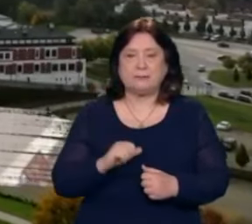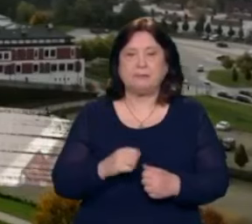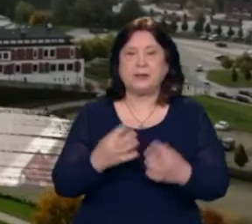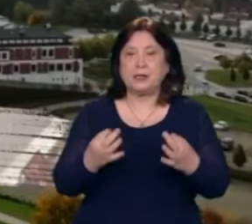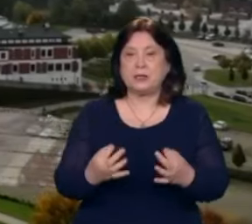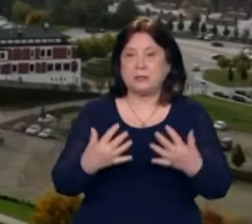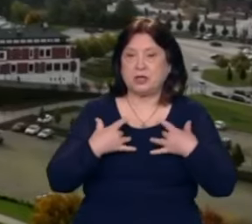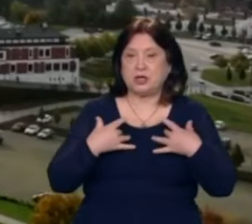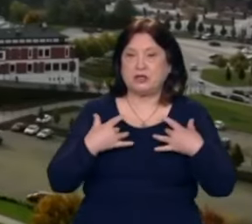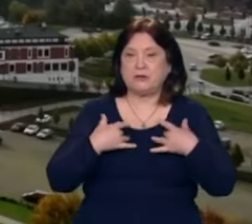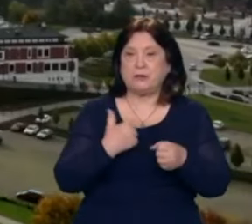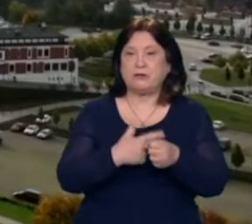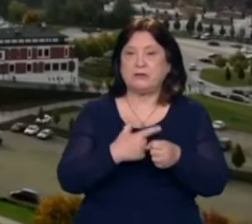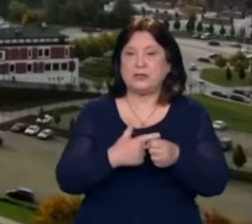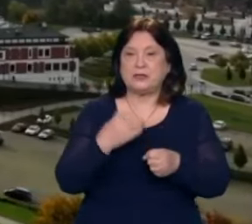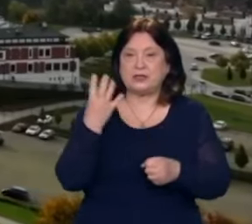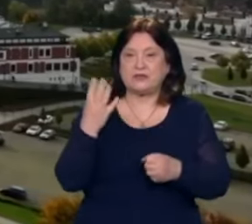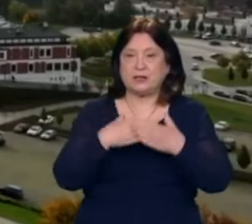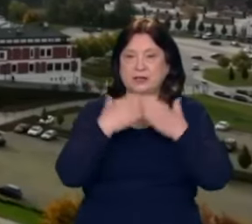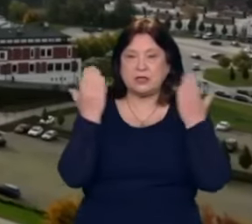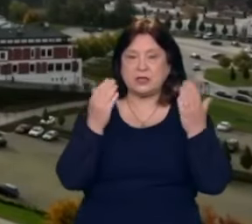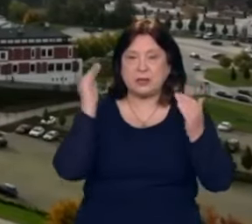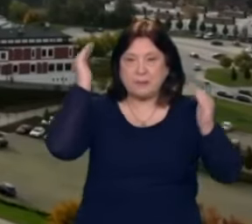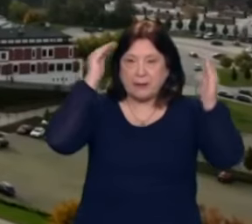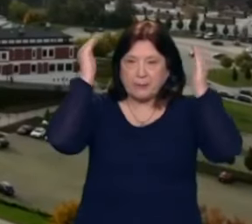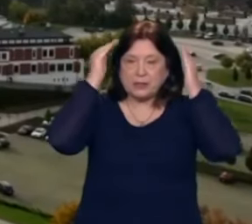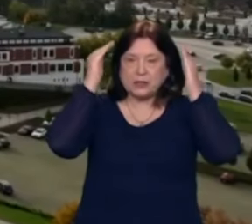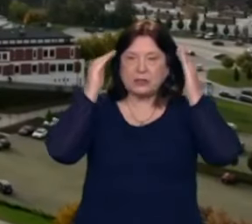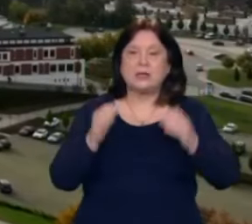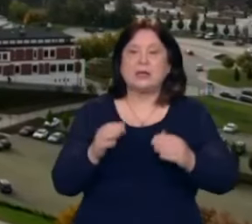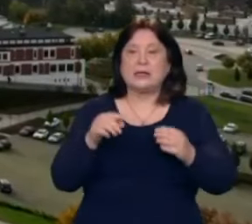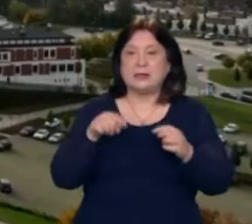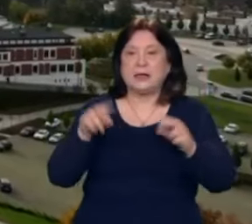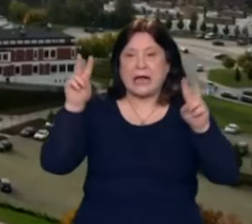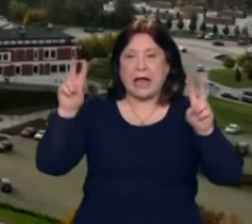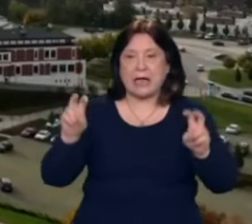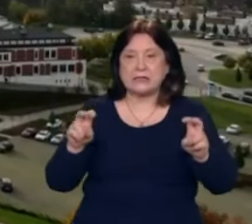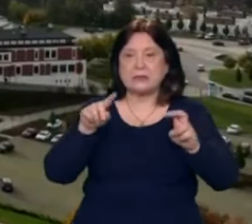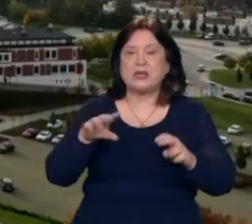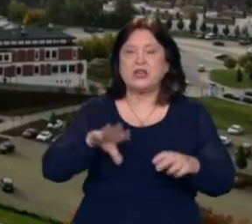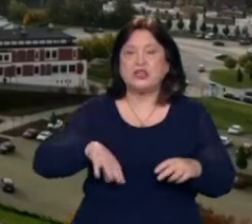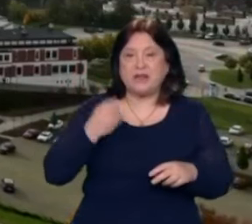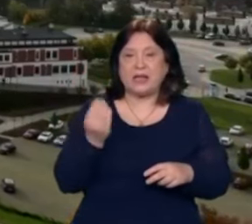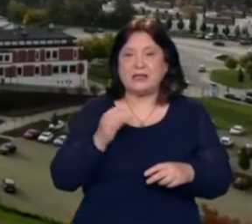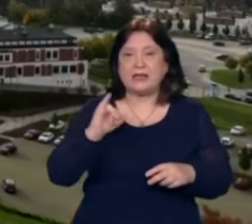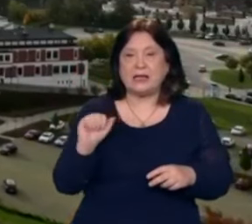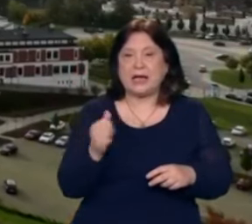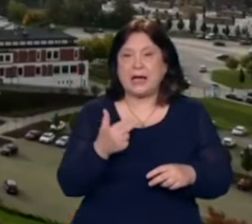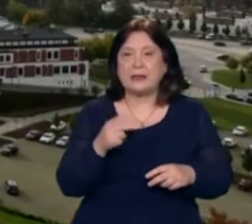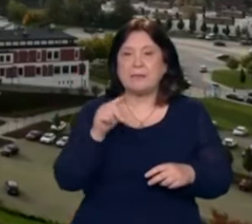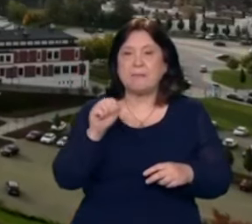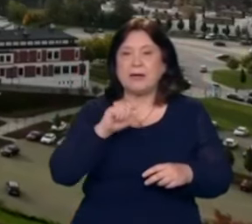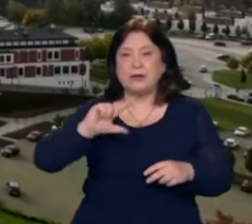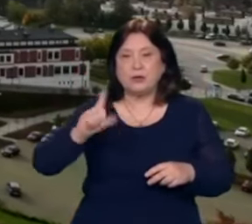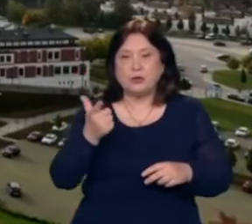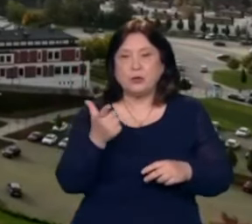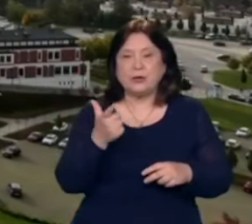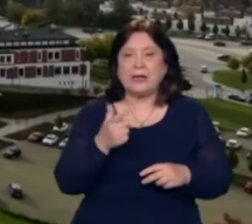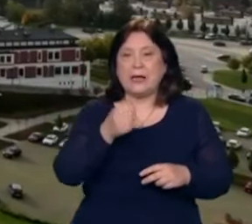24 Dzień papieski w tym roku pod hasłem Święty Jan Paweł II Ewangelia